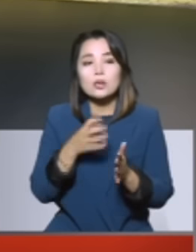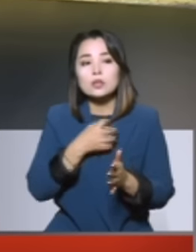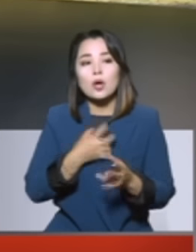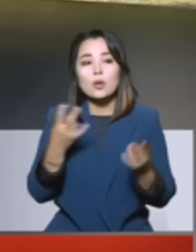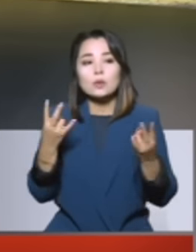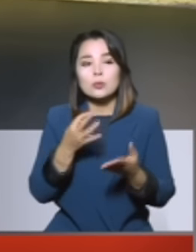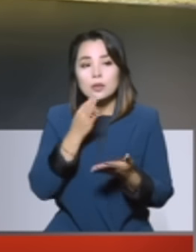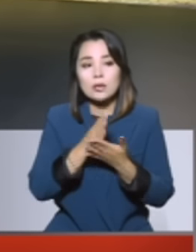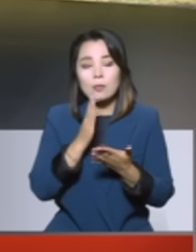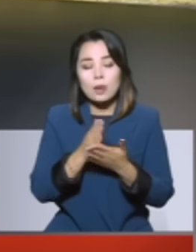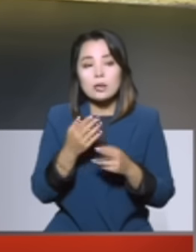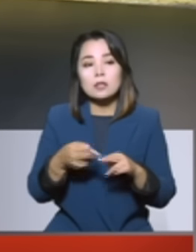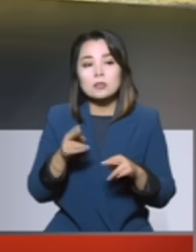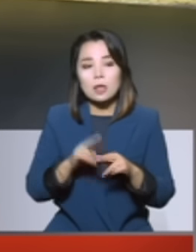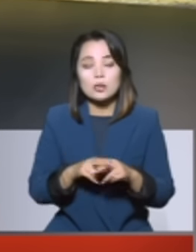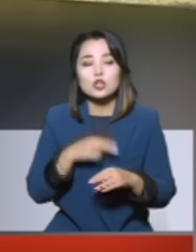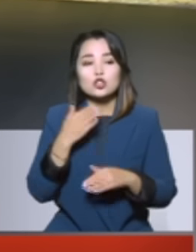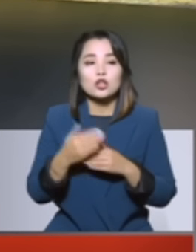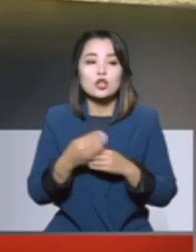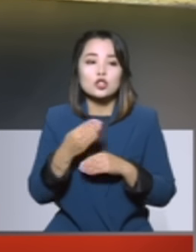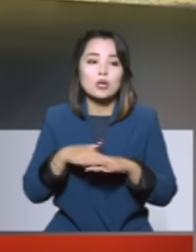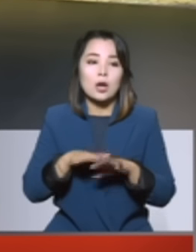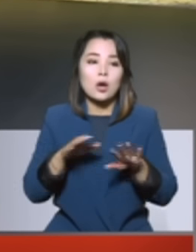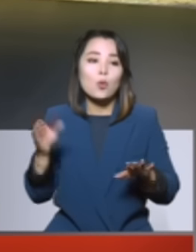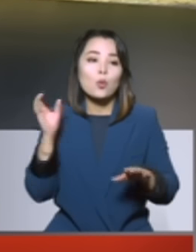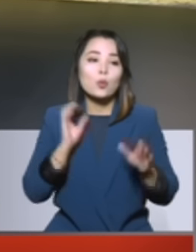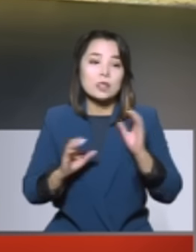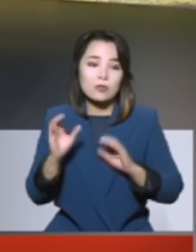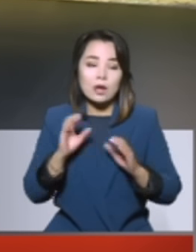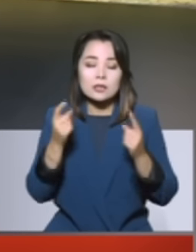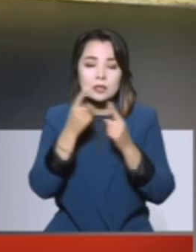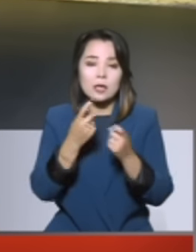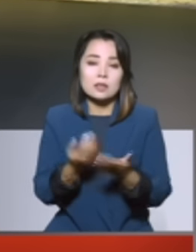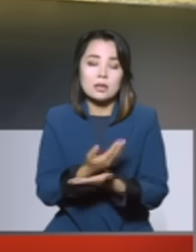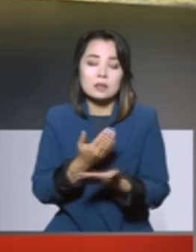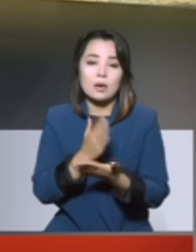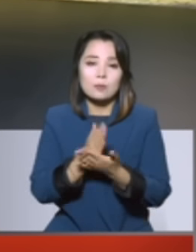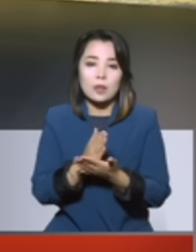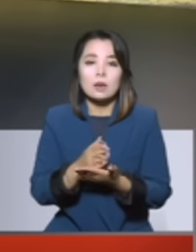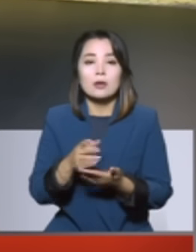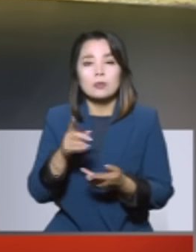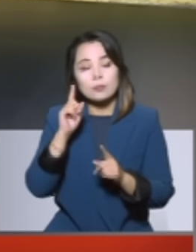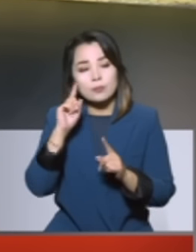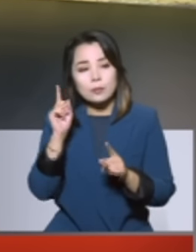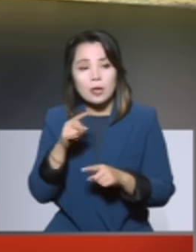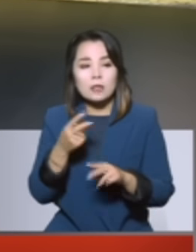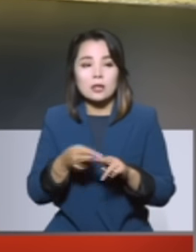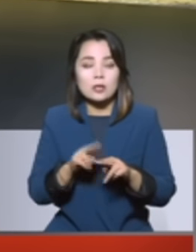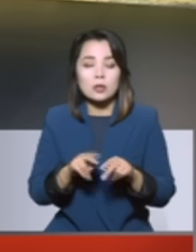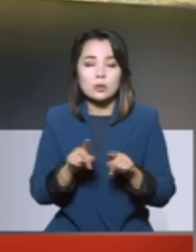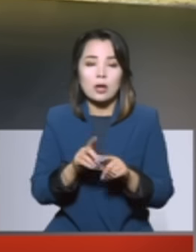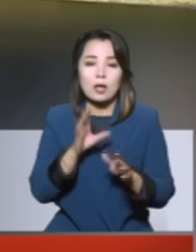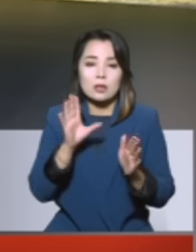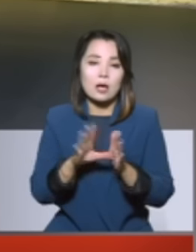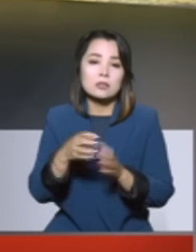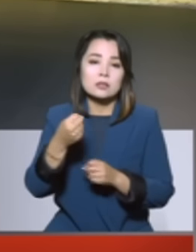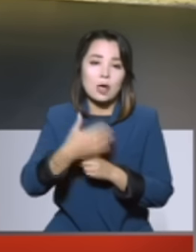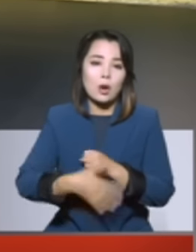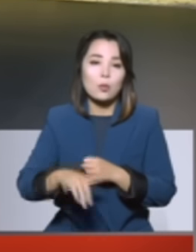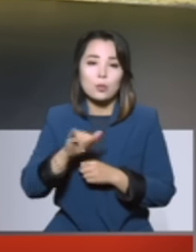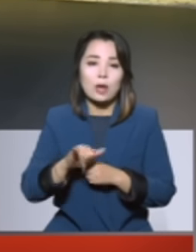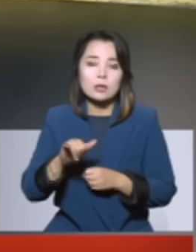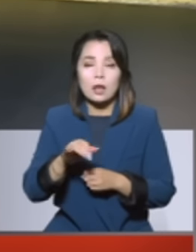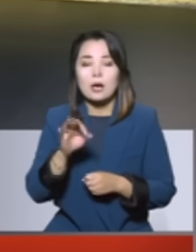өте маңызды. Бұл туралы Таяу Шығыс техникалық университетінің қызметкері мәлімдеді. Белге Демиркөздің айтуынша, атом электр станциялары